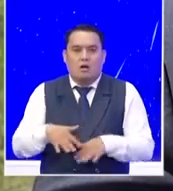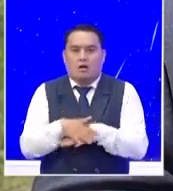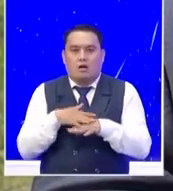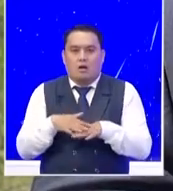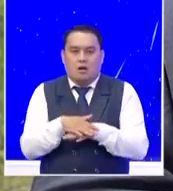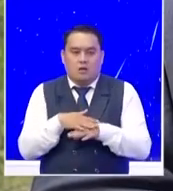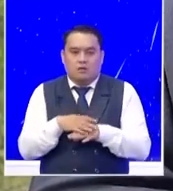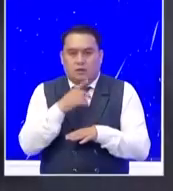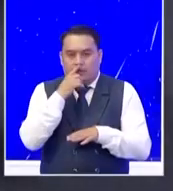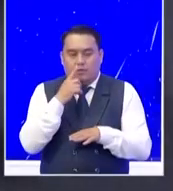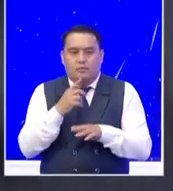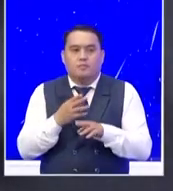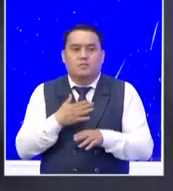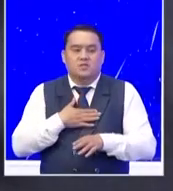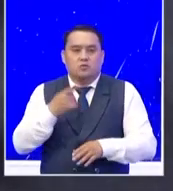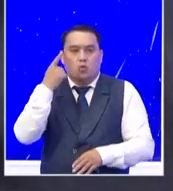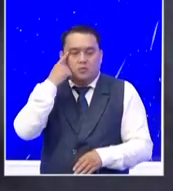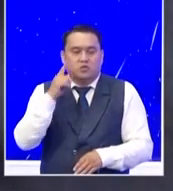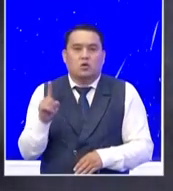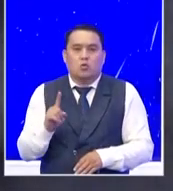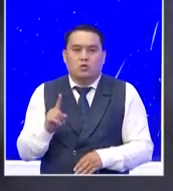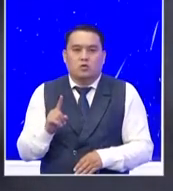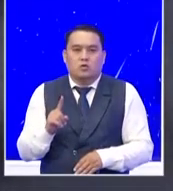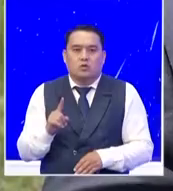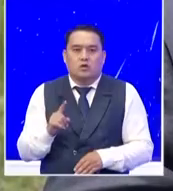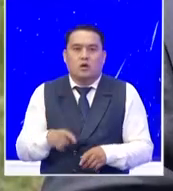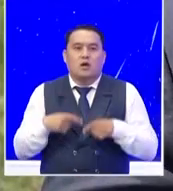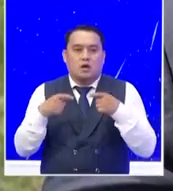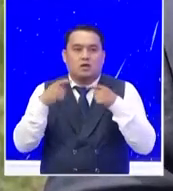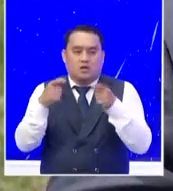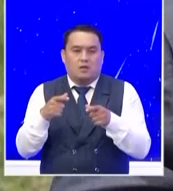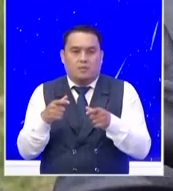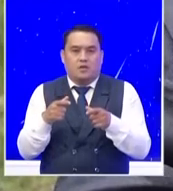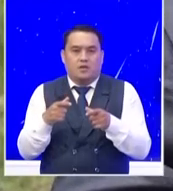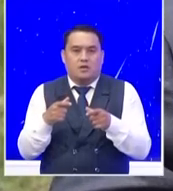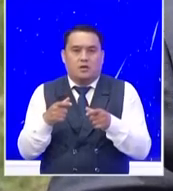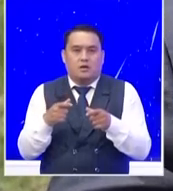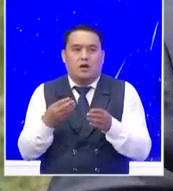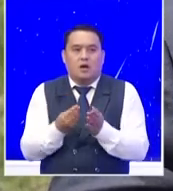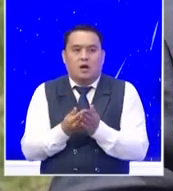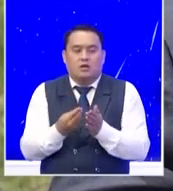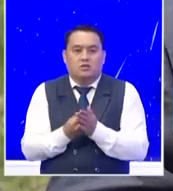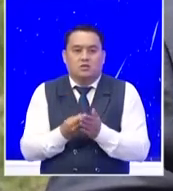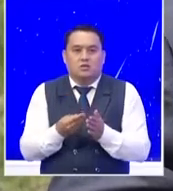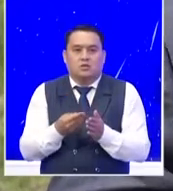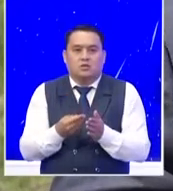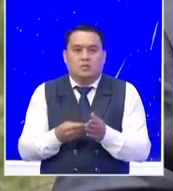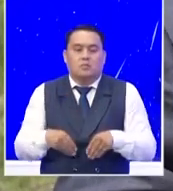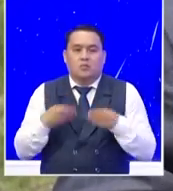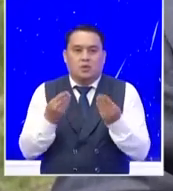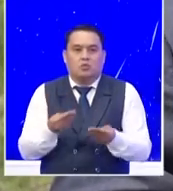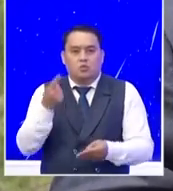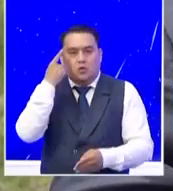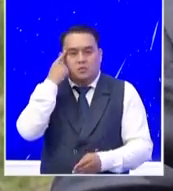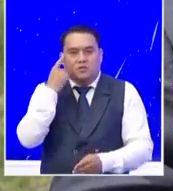қозғап жатыр, көтеріп жатыр. Біздің ойымызша енді бұл этап бойынша, этап-этаппен қаржыны жұмсалып берілу керек деген